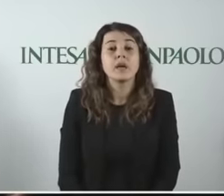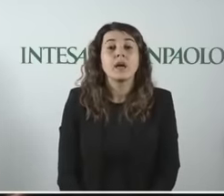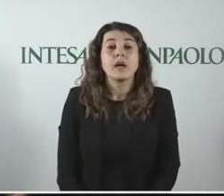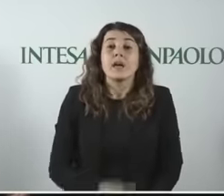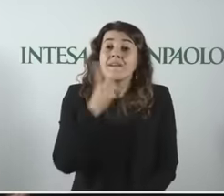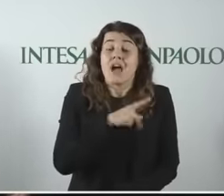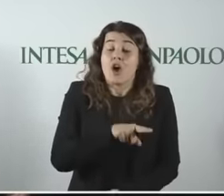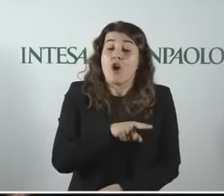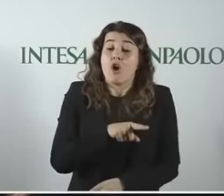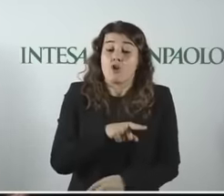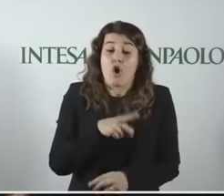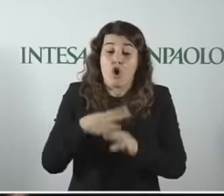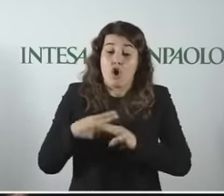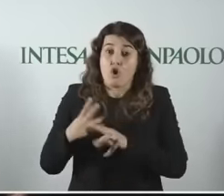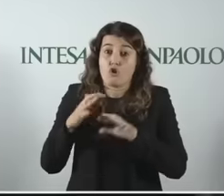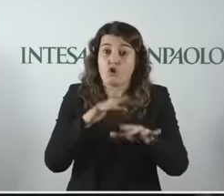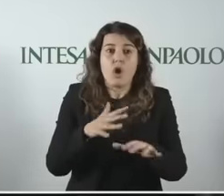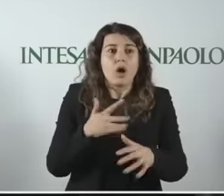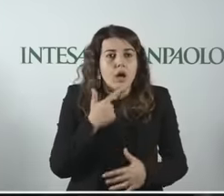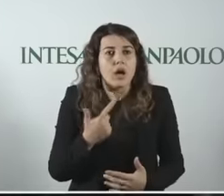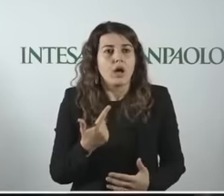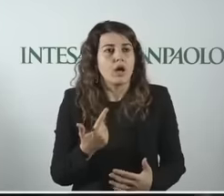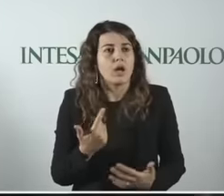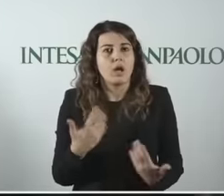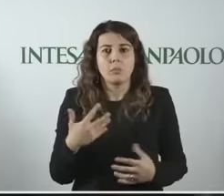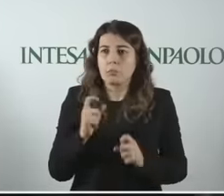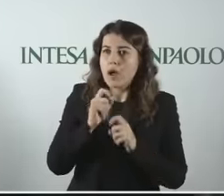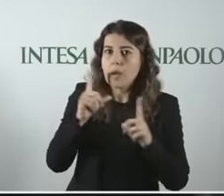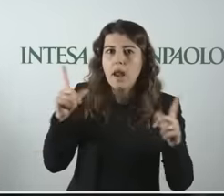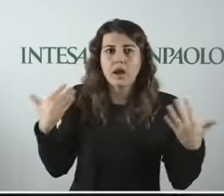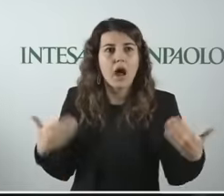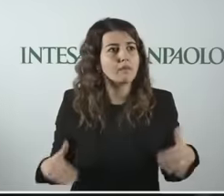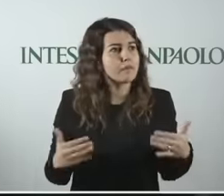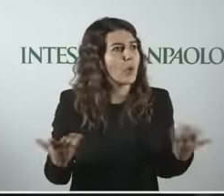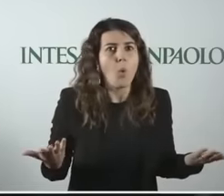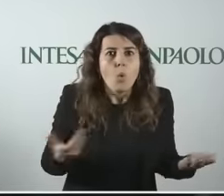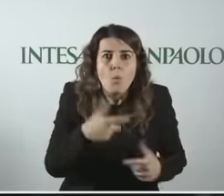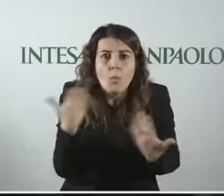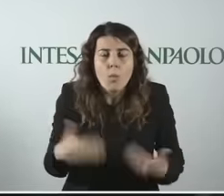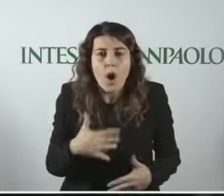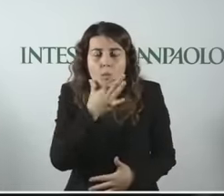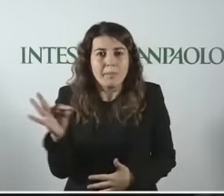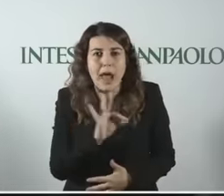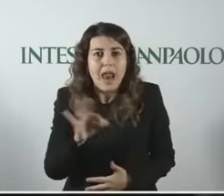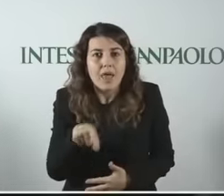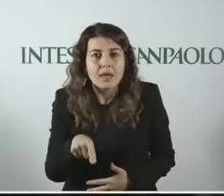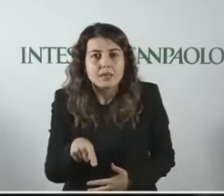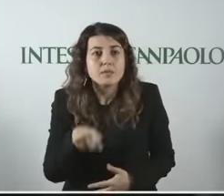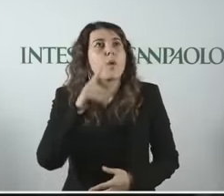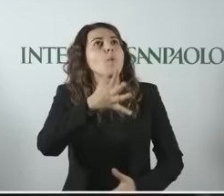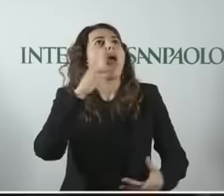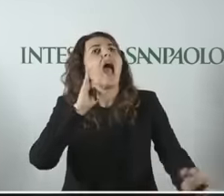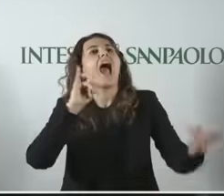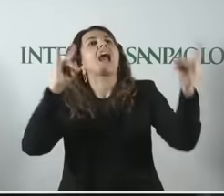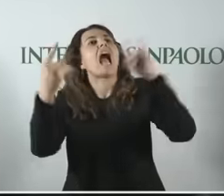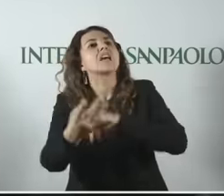esseri vanno a Roma e dicono Ah ma che meraviglia Ma cos'è quella roba lì eh Quello lì è il castello in